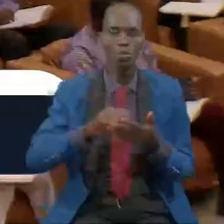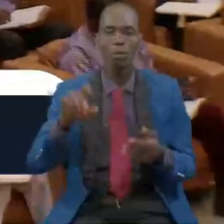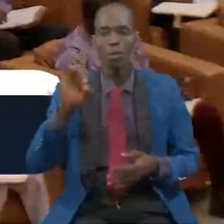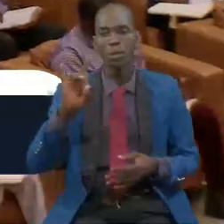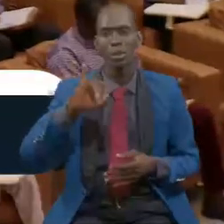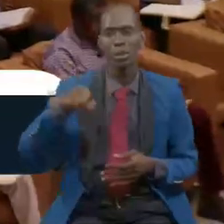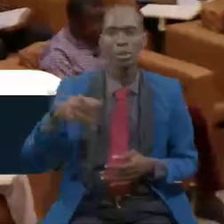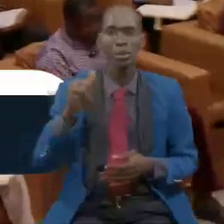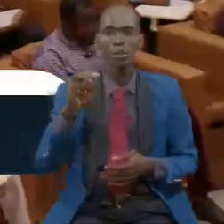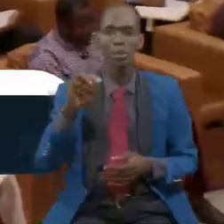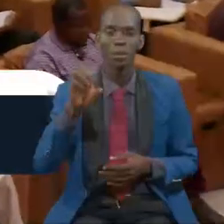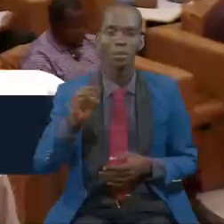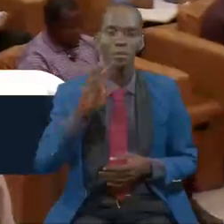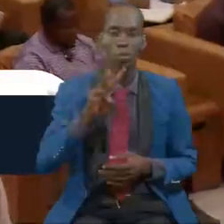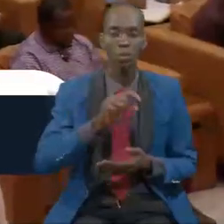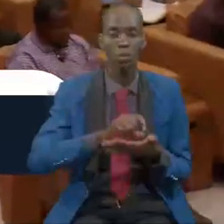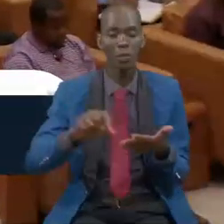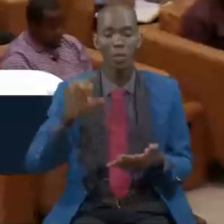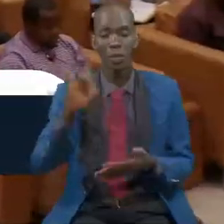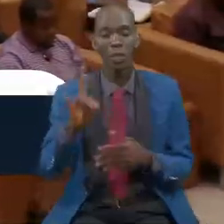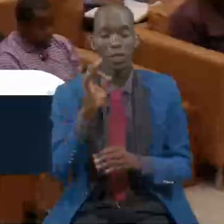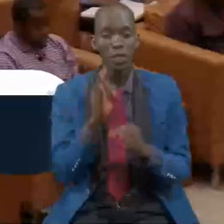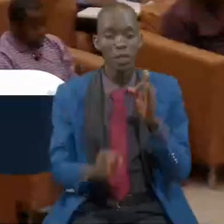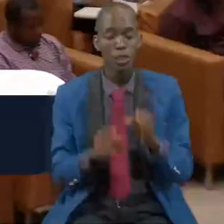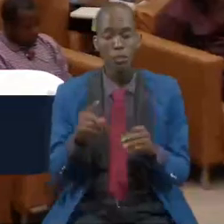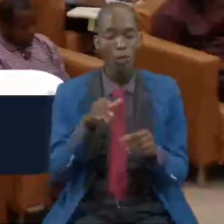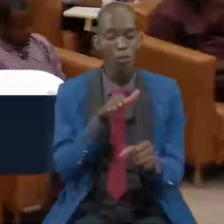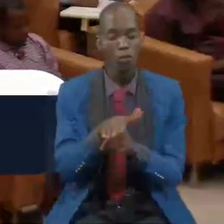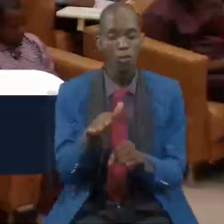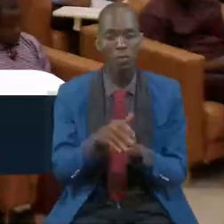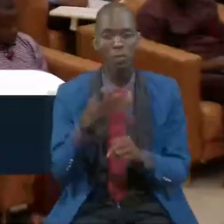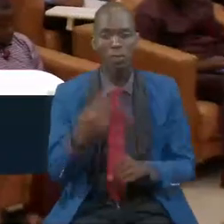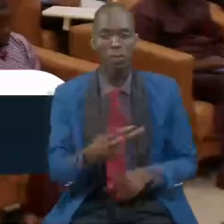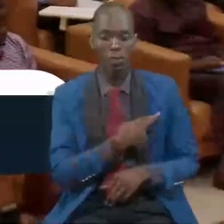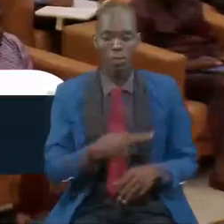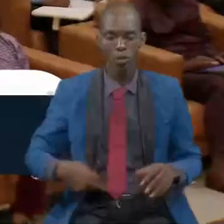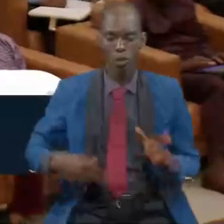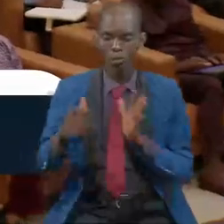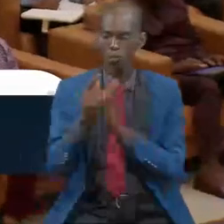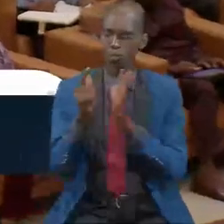2, verset 8. Si vous accomplissez